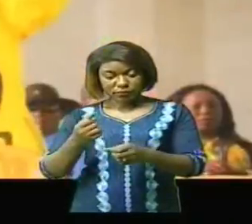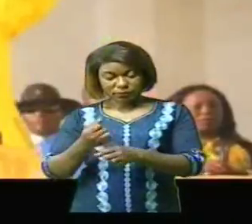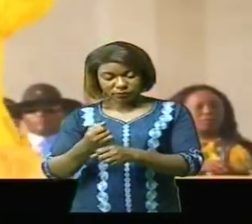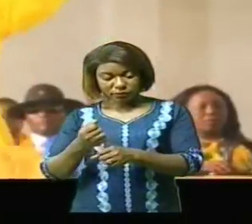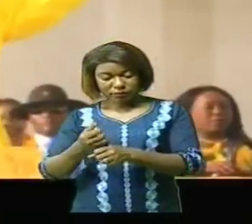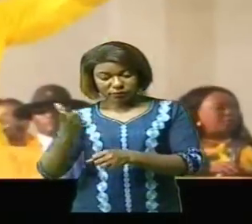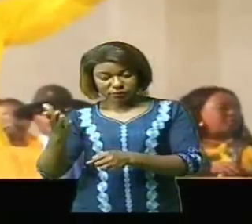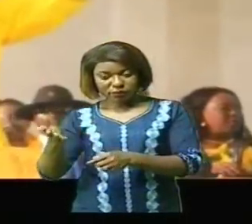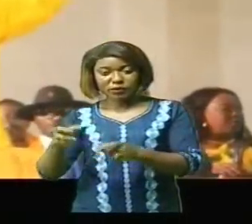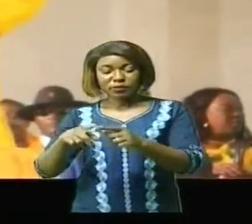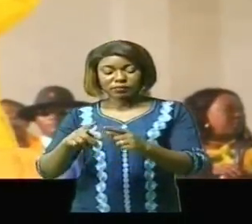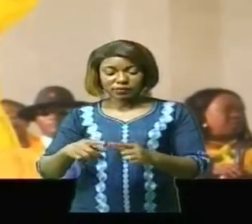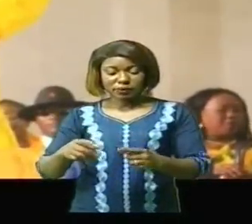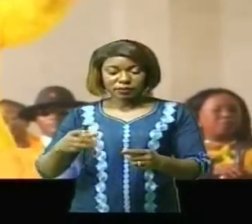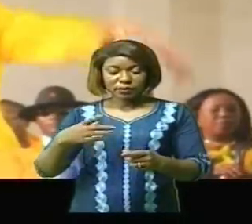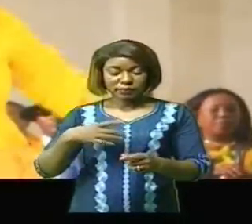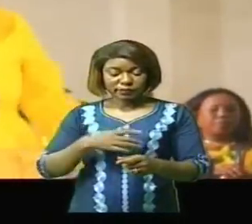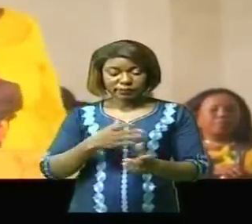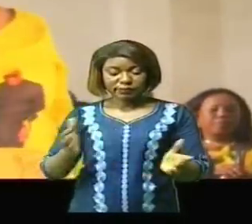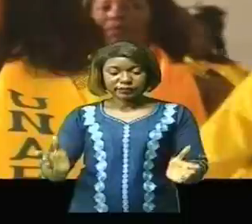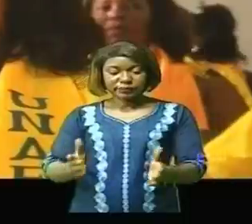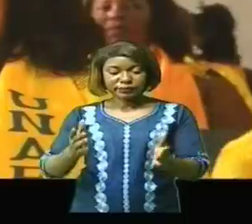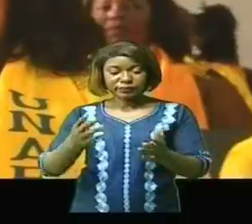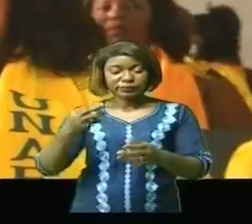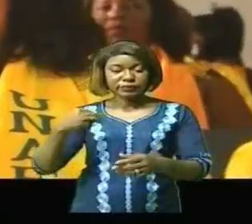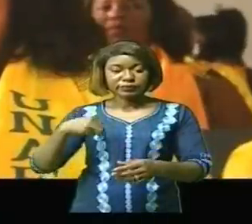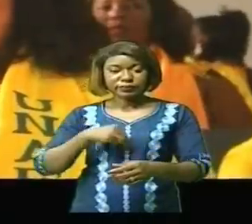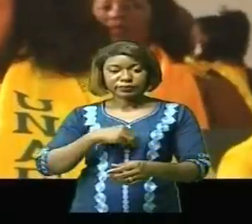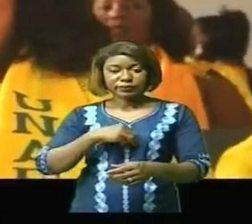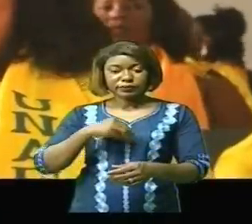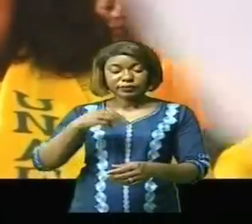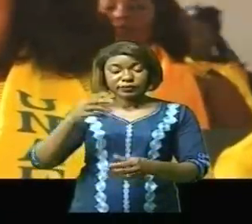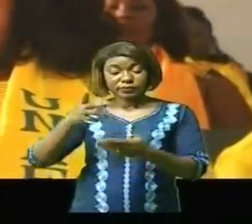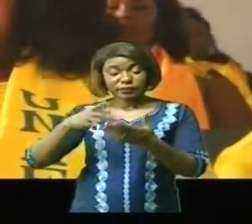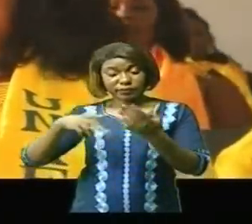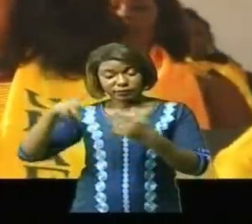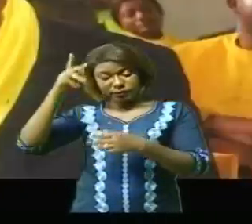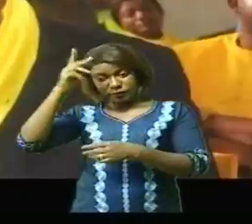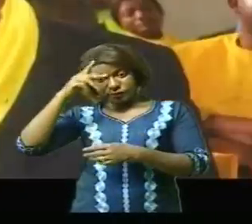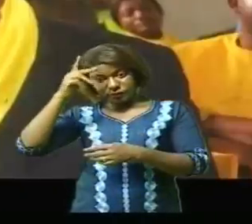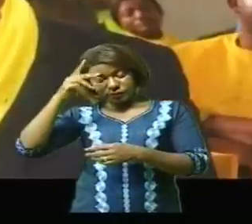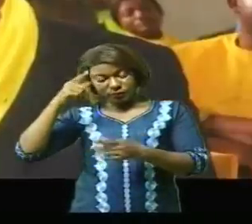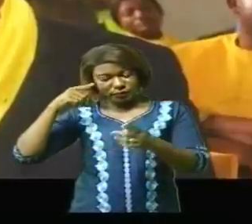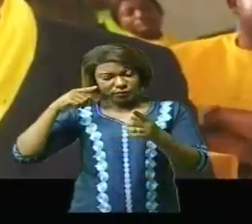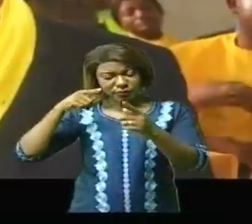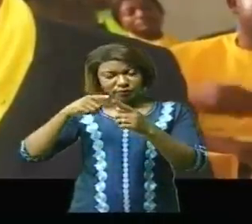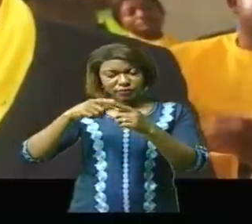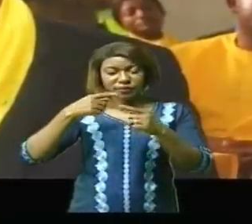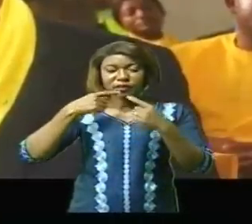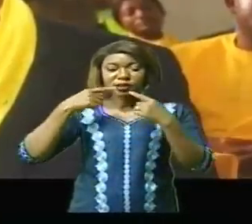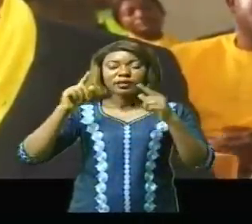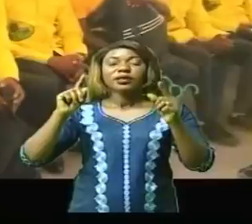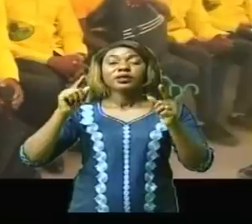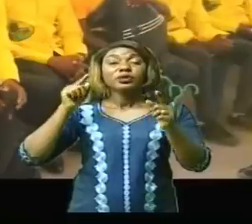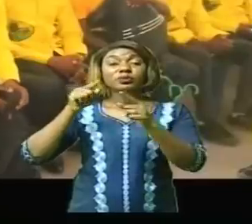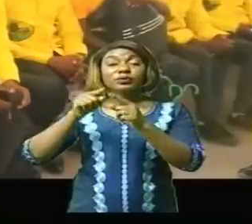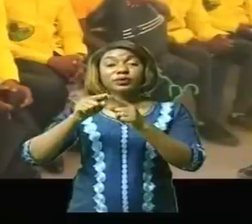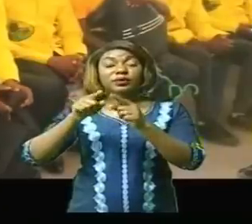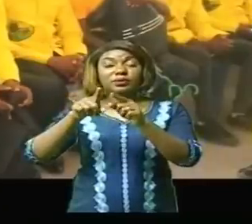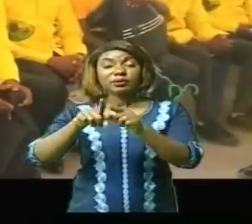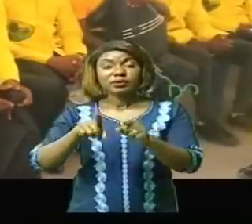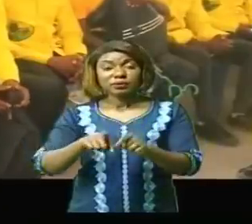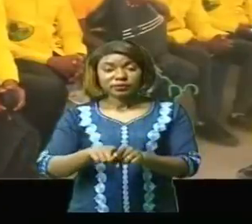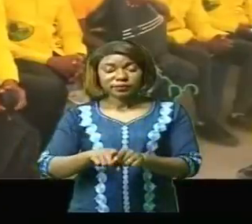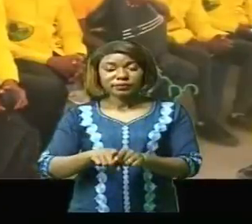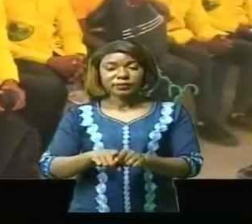Binti a encouragé de membres du parti à œuvrer avec détermination pour le succès et la réussite des objectifs